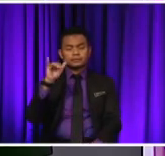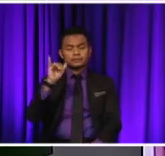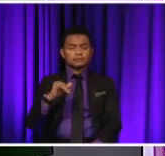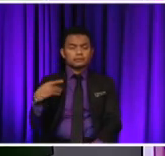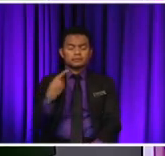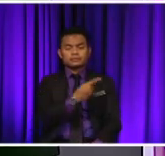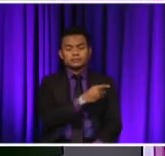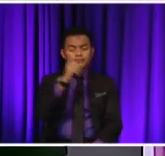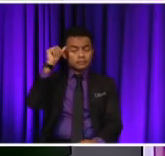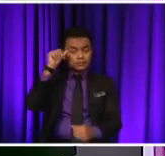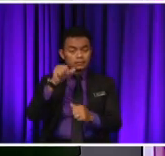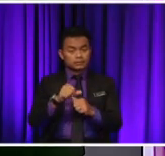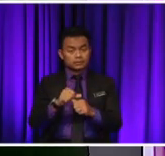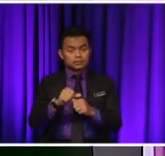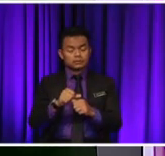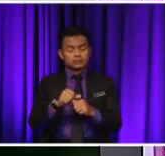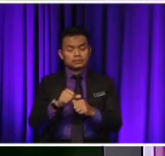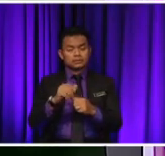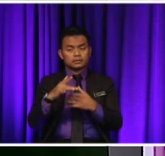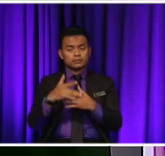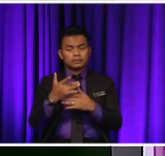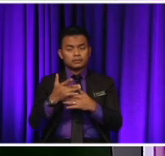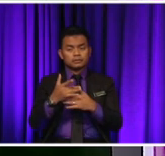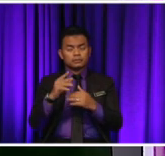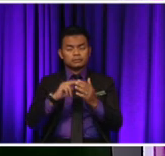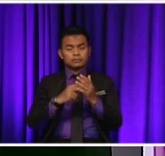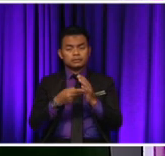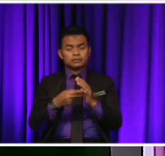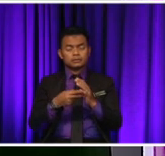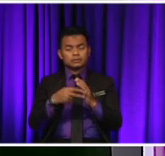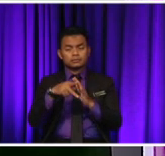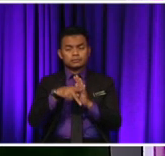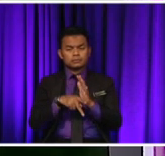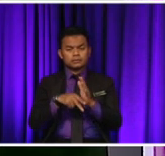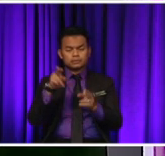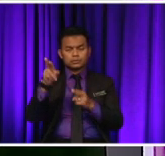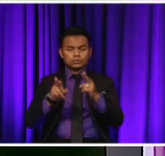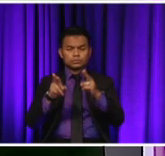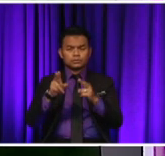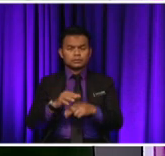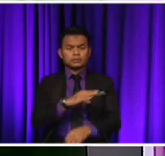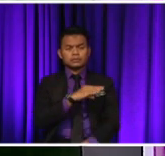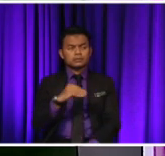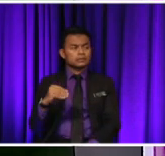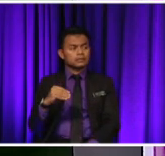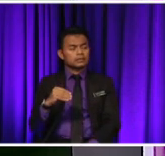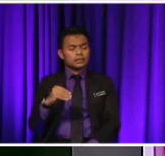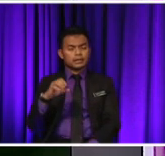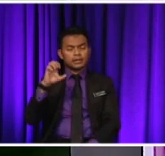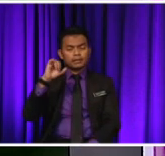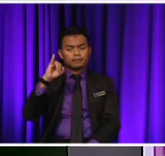awal eee maksud pengurusan ya akhi sekalian disebutnya efisien dan efektif